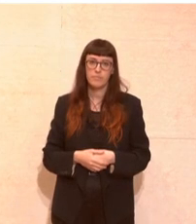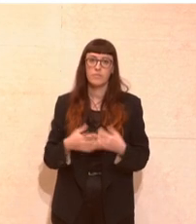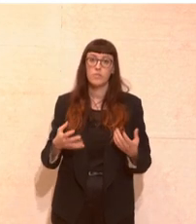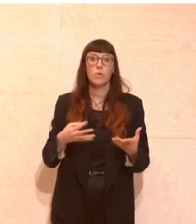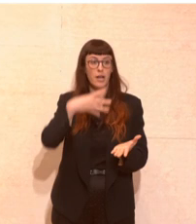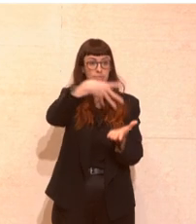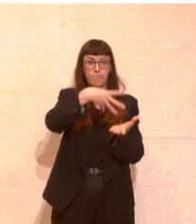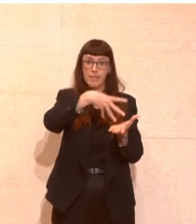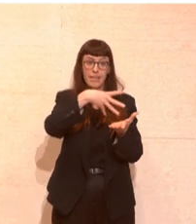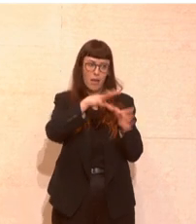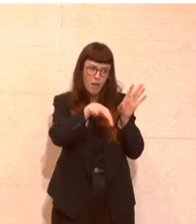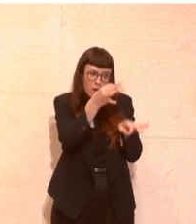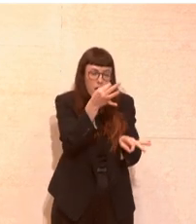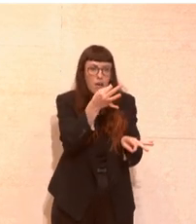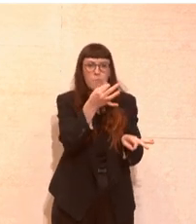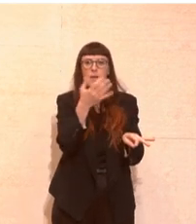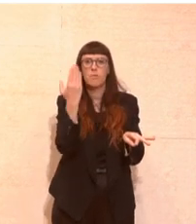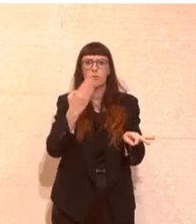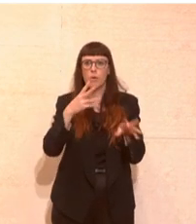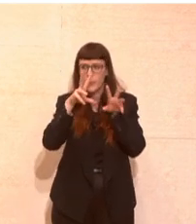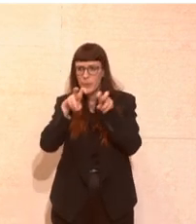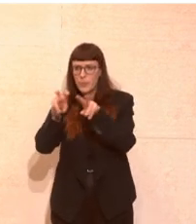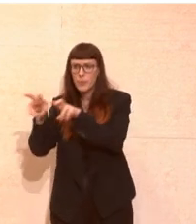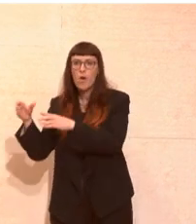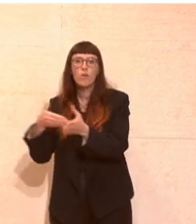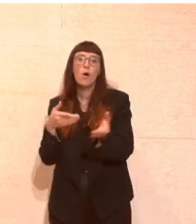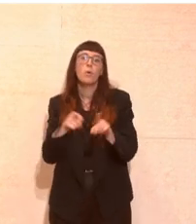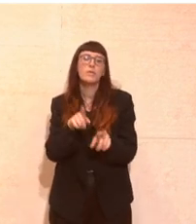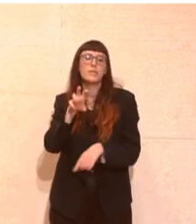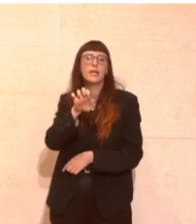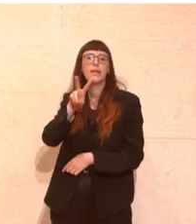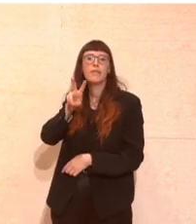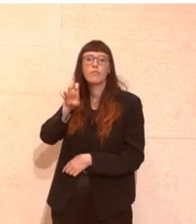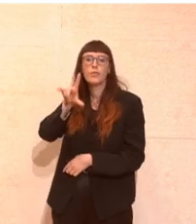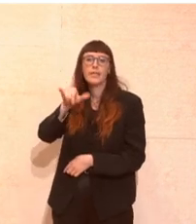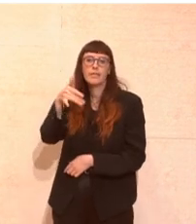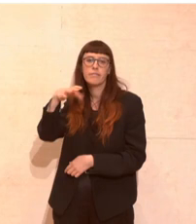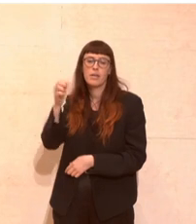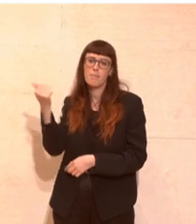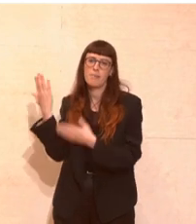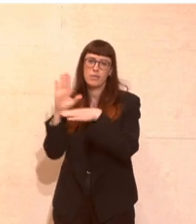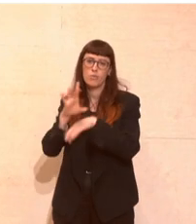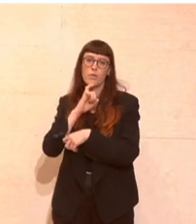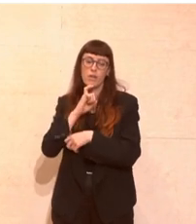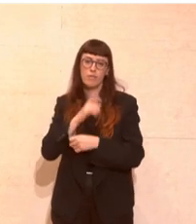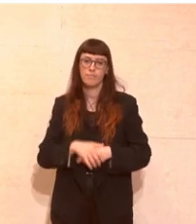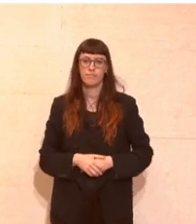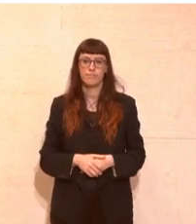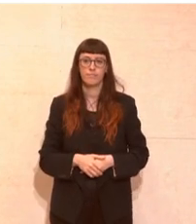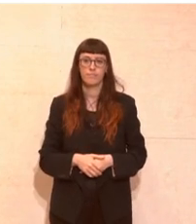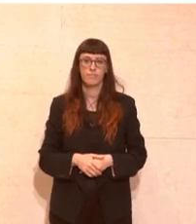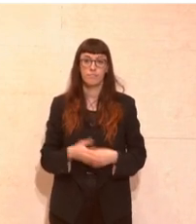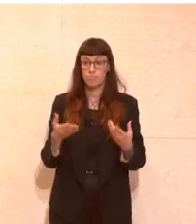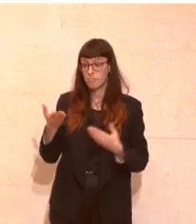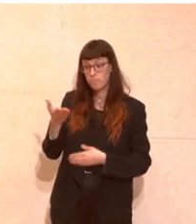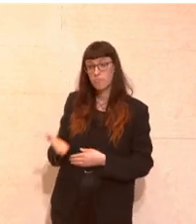cohortes justement, et ne va pas aller plus dans les détails parce qu'Evelyne va en parler. Alors maintenant, on va se concentrer sur les enfants qui ont un développement